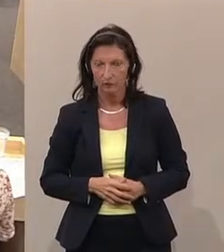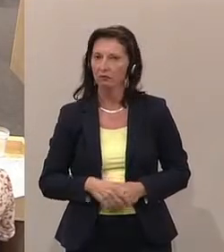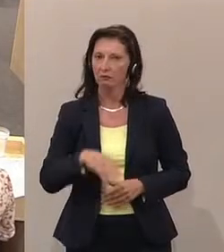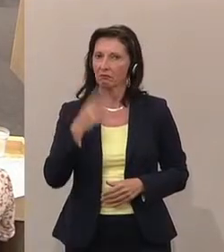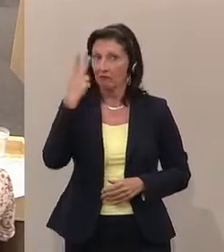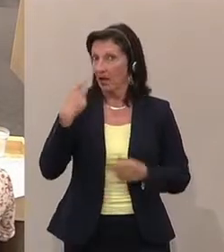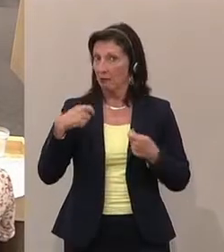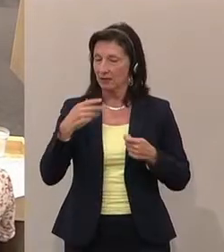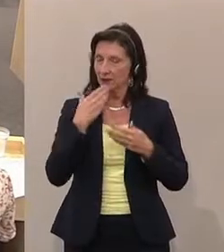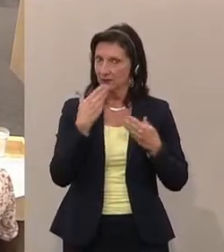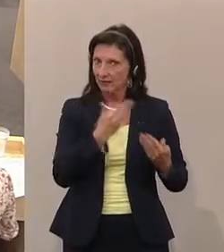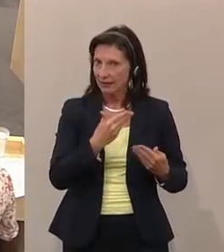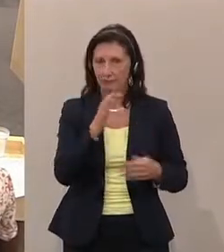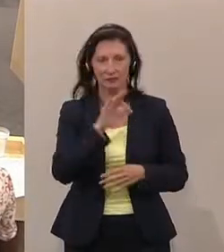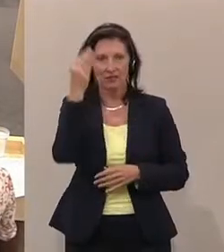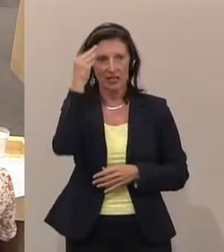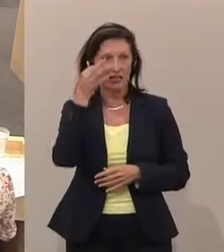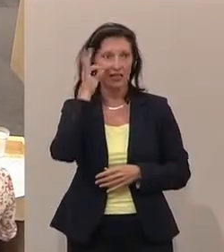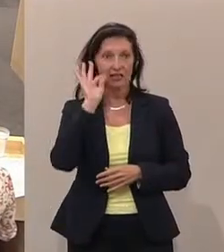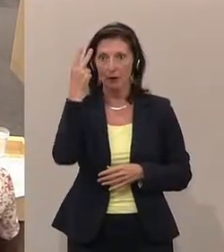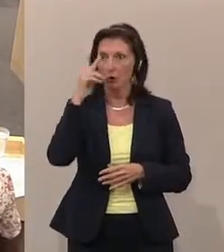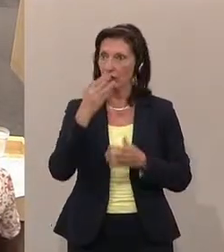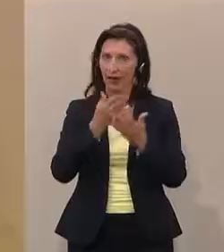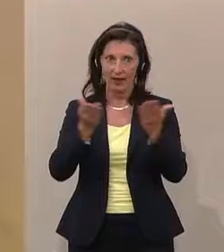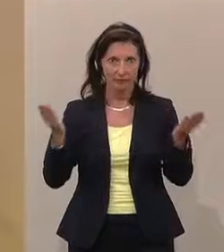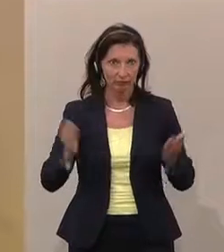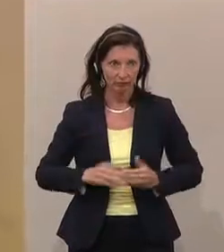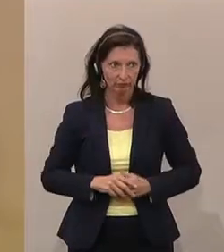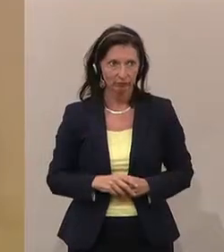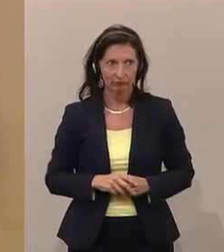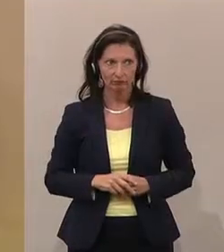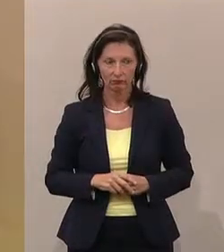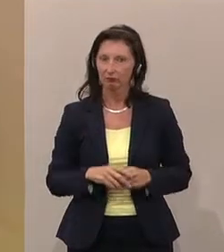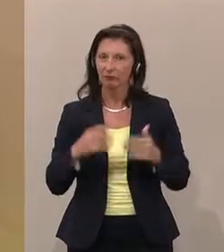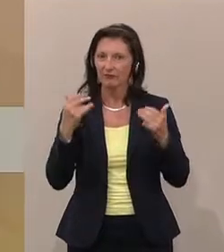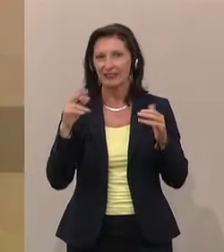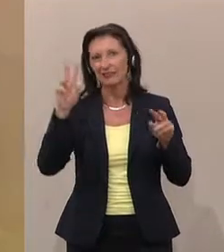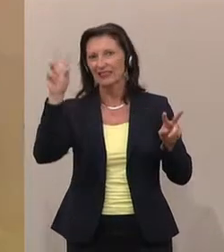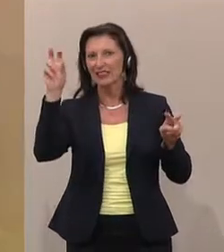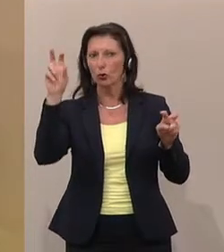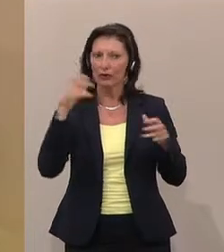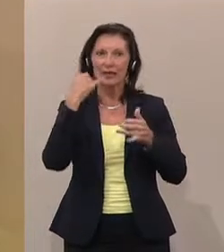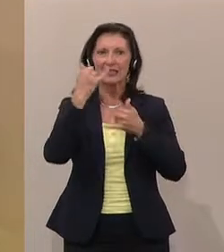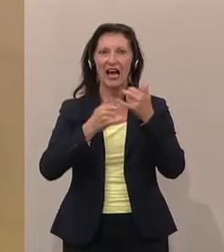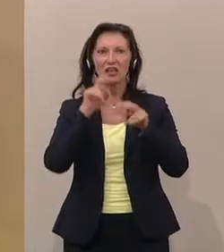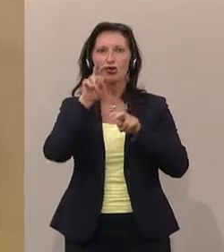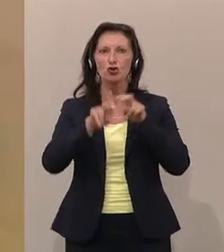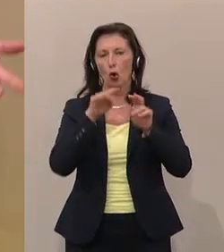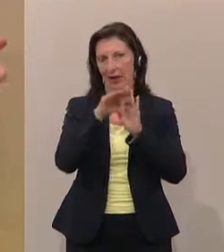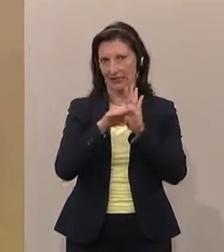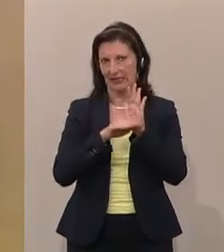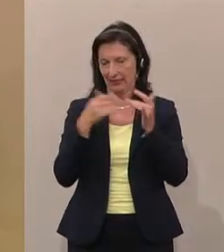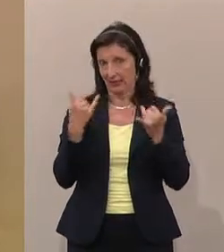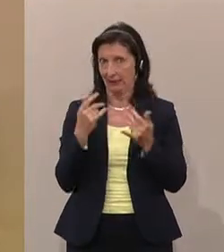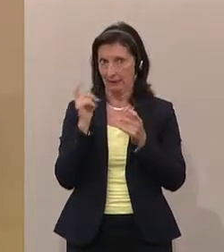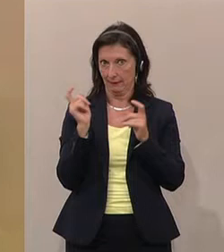Danke, Herr Präsident. Meine sehr geehrten Damen und Herren, wir diskutieren hier das sogenannte Jahressteuergesetz.